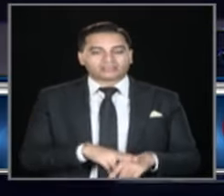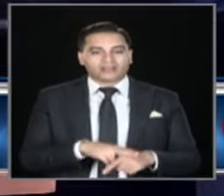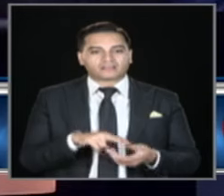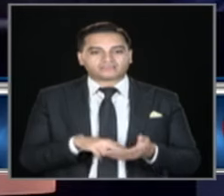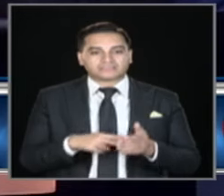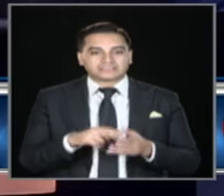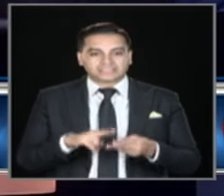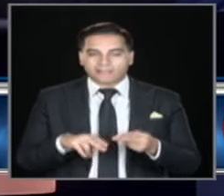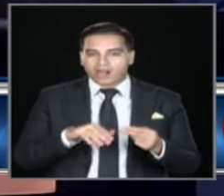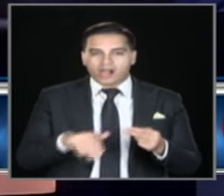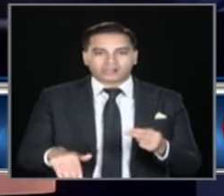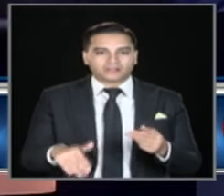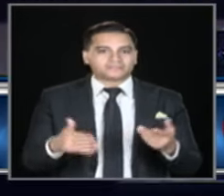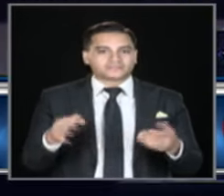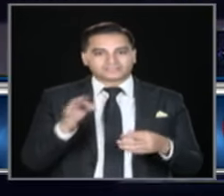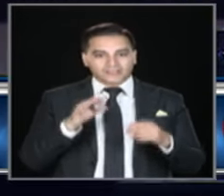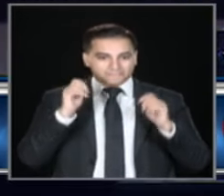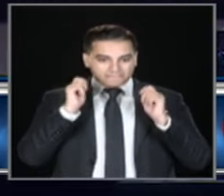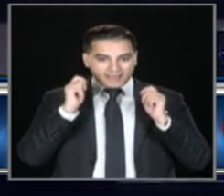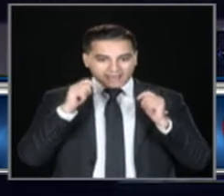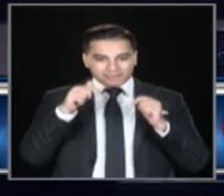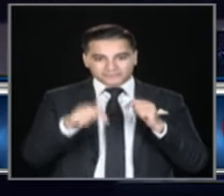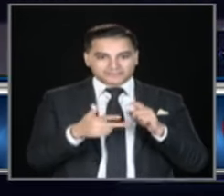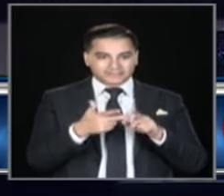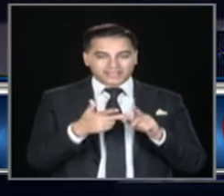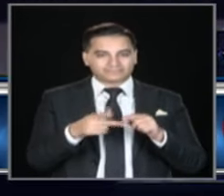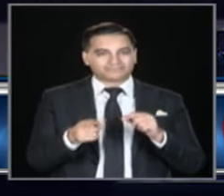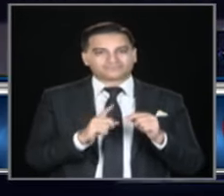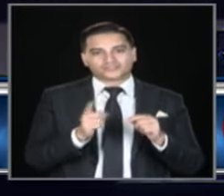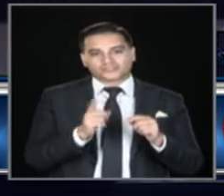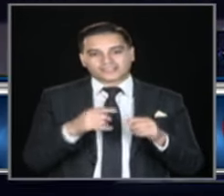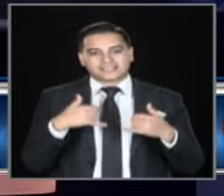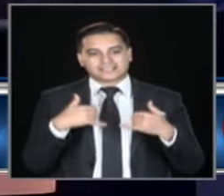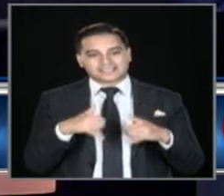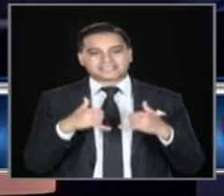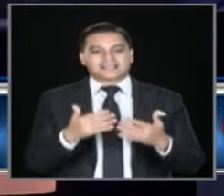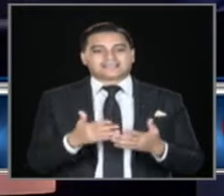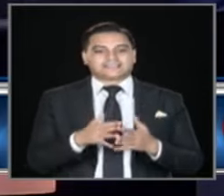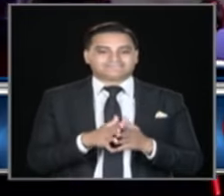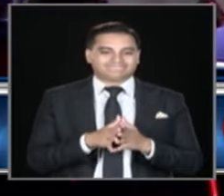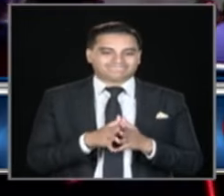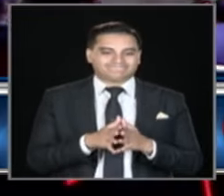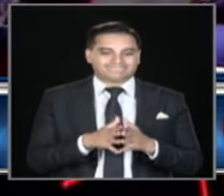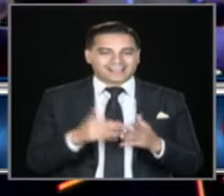دوله ايه المغرب لا مش المغرب اجابه